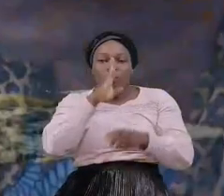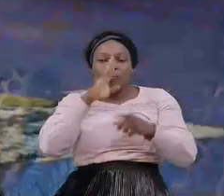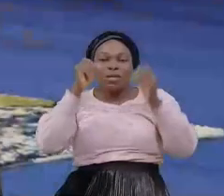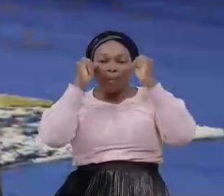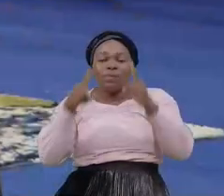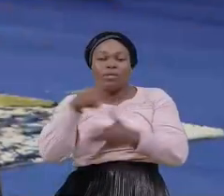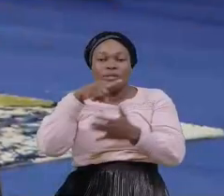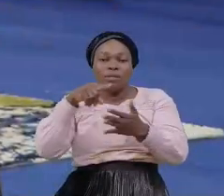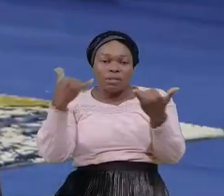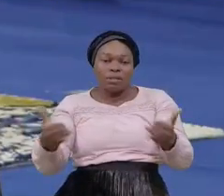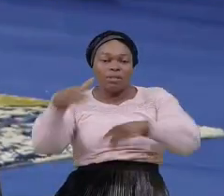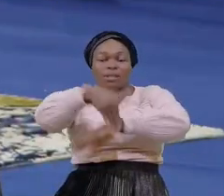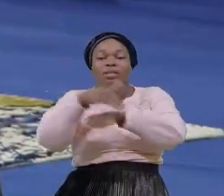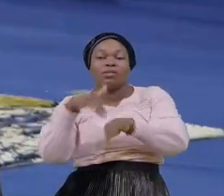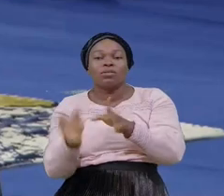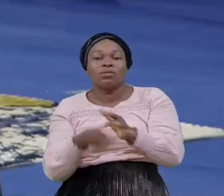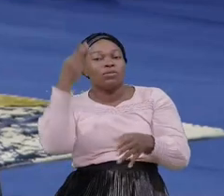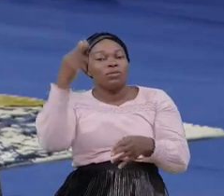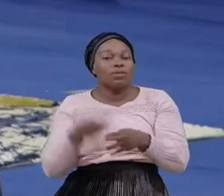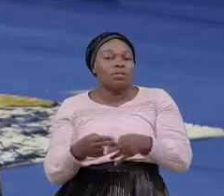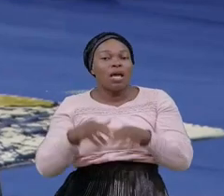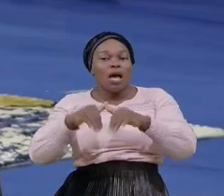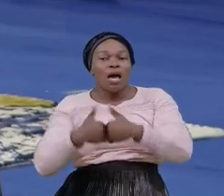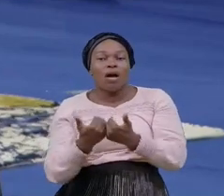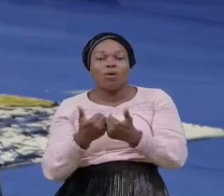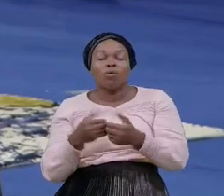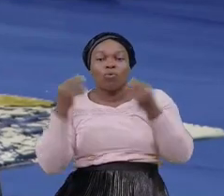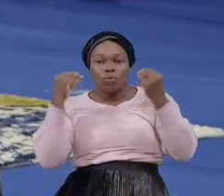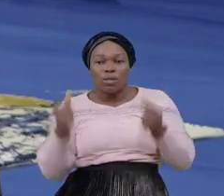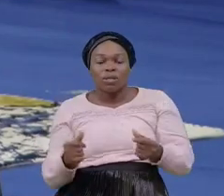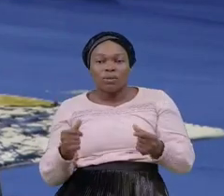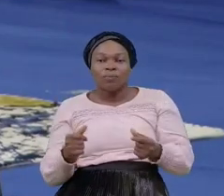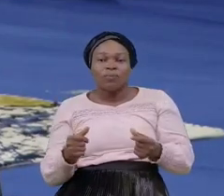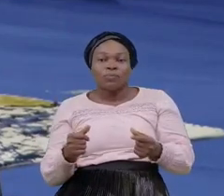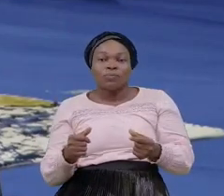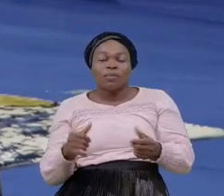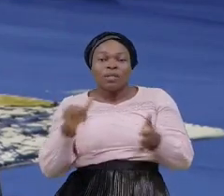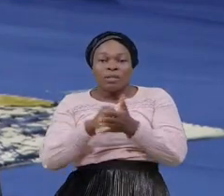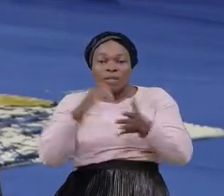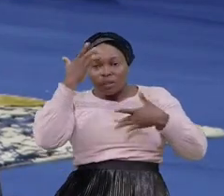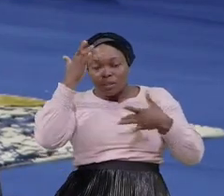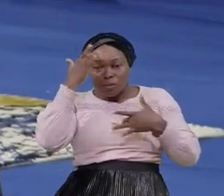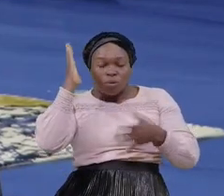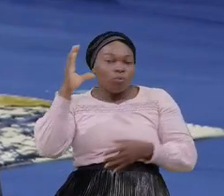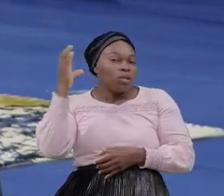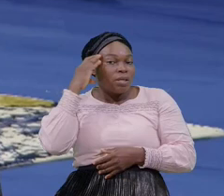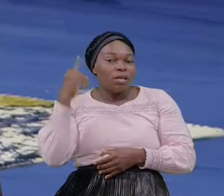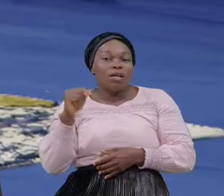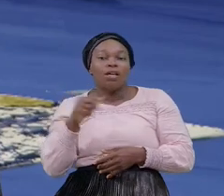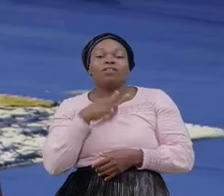serez surpris ce soir, et comment rapidement la maladie la va entendre la voix du Seigneur et